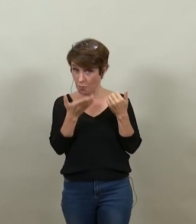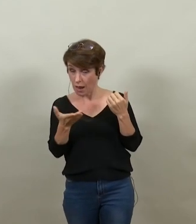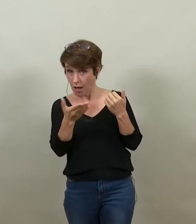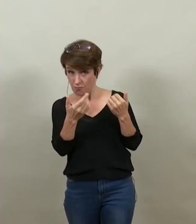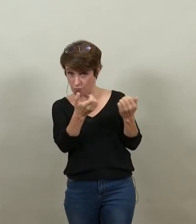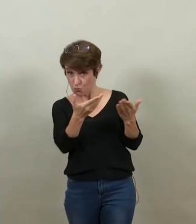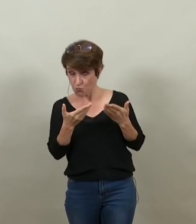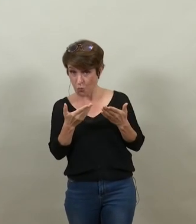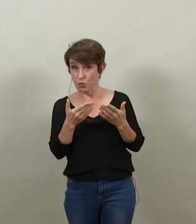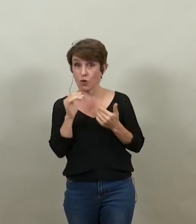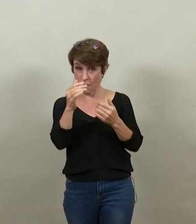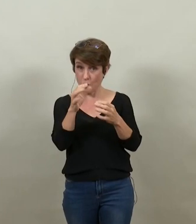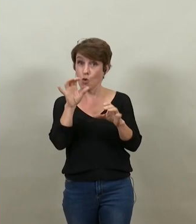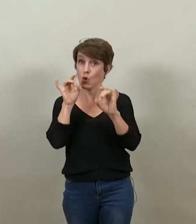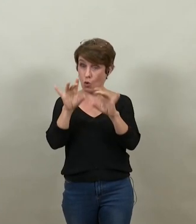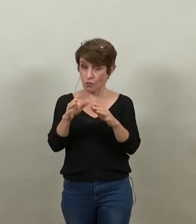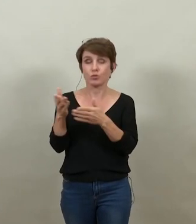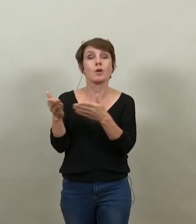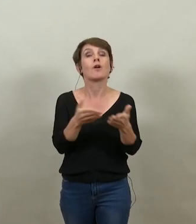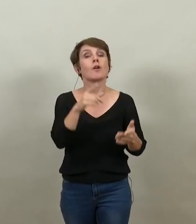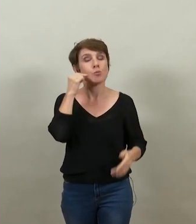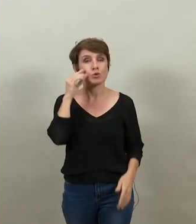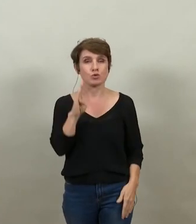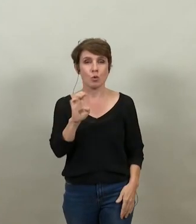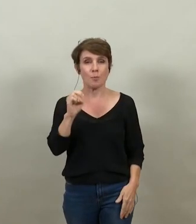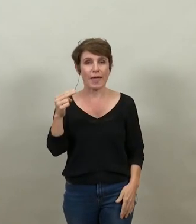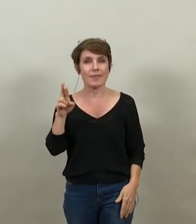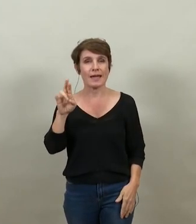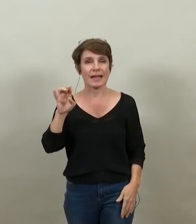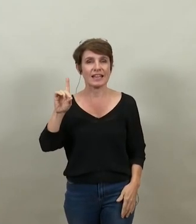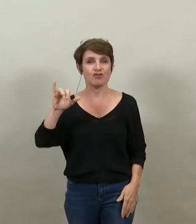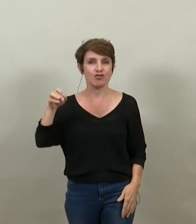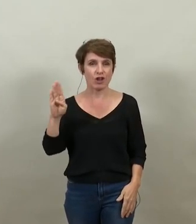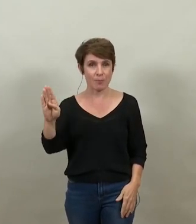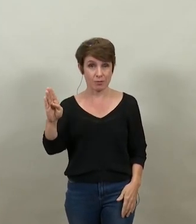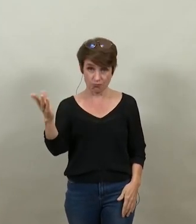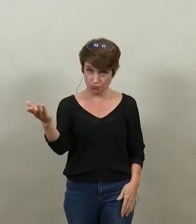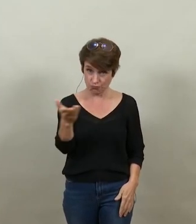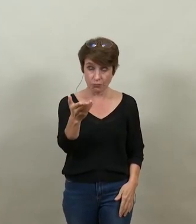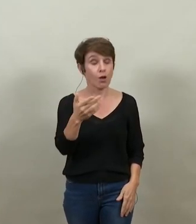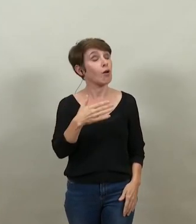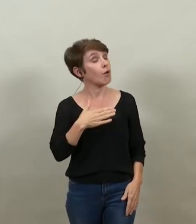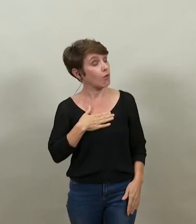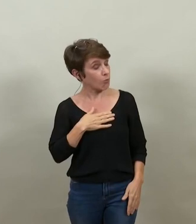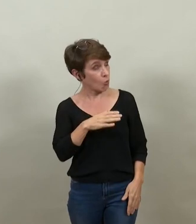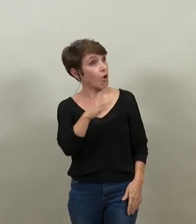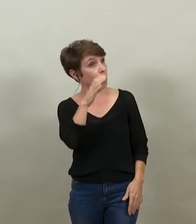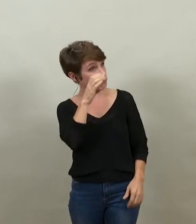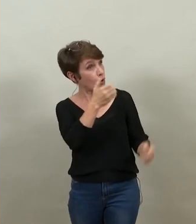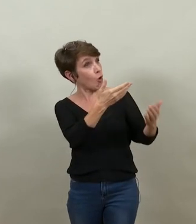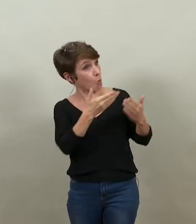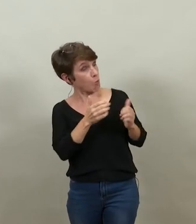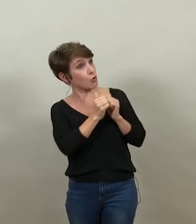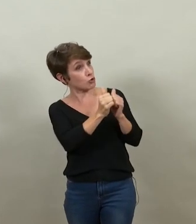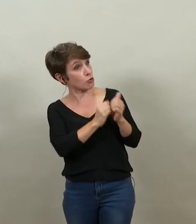ben vous avez la parole j'entends la main tendue nous apprécions donc cette main